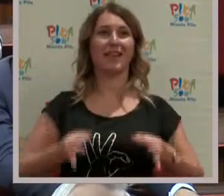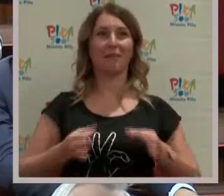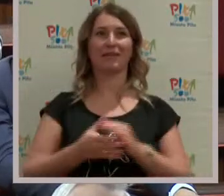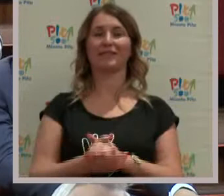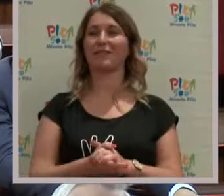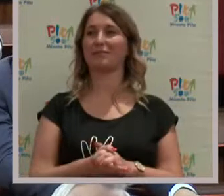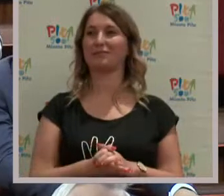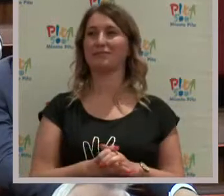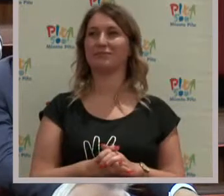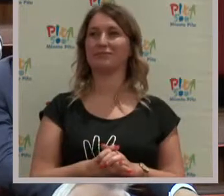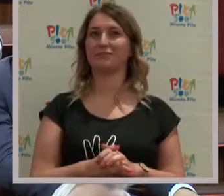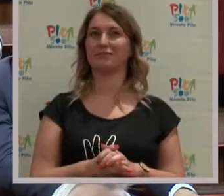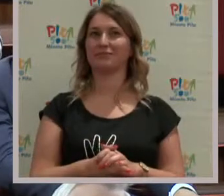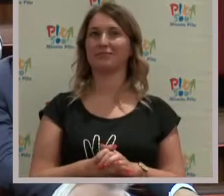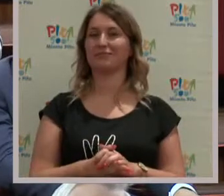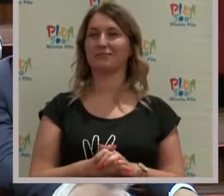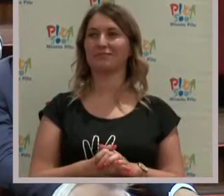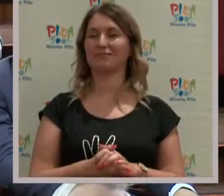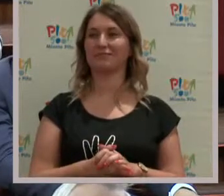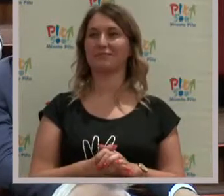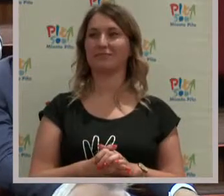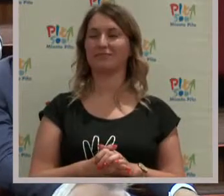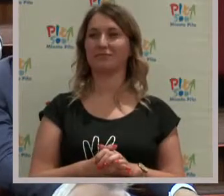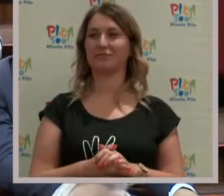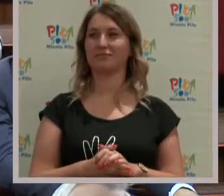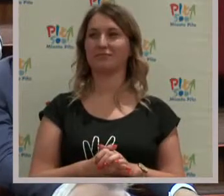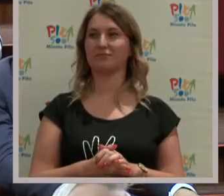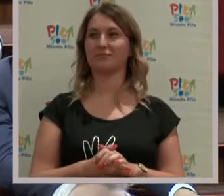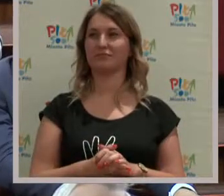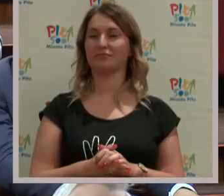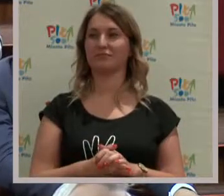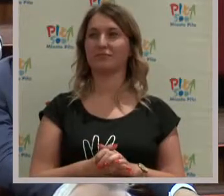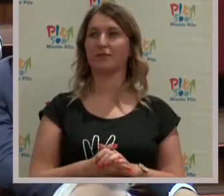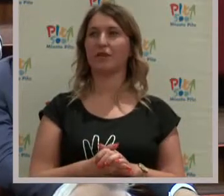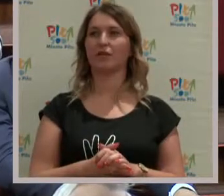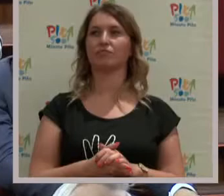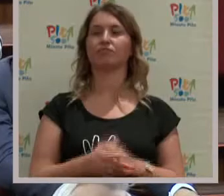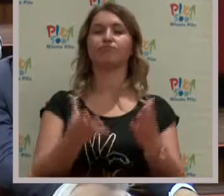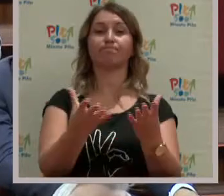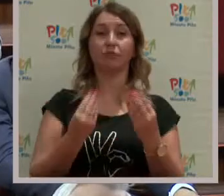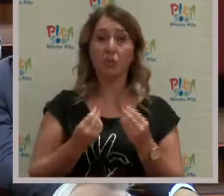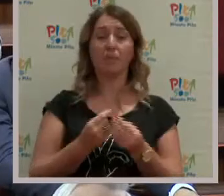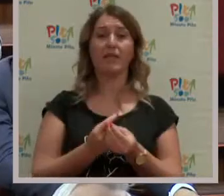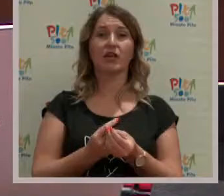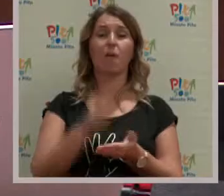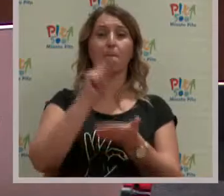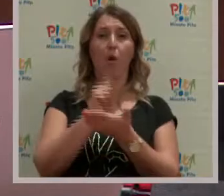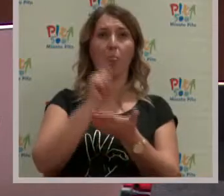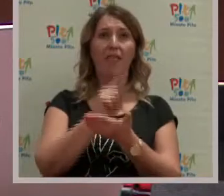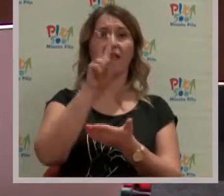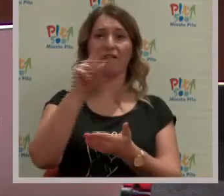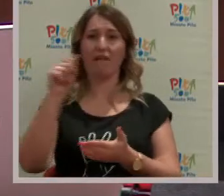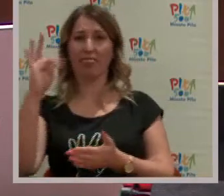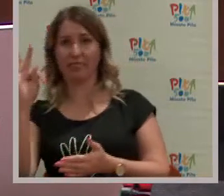w zakresie pieniędzy zaplanowanych w ramach odzyskania podatków VAT z naszego przedsięwzięcia związanego z